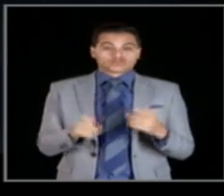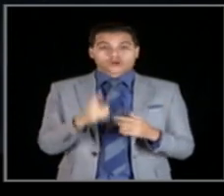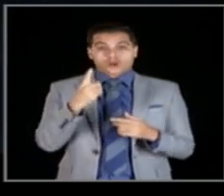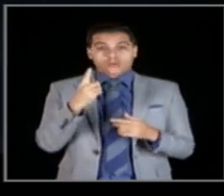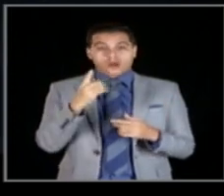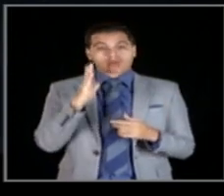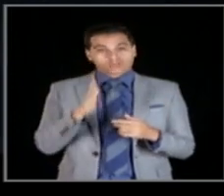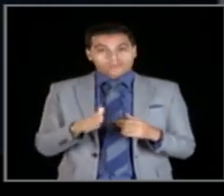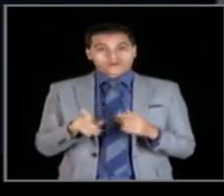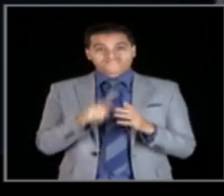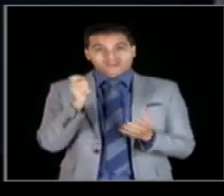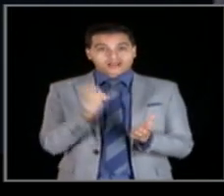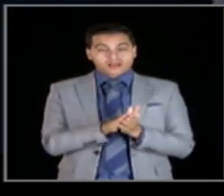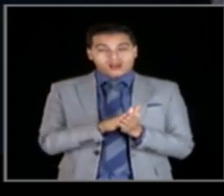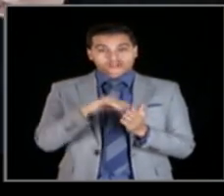القاضيه يتقدموا مره